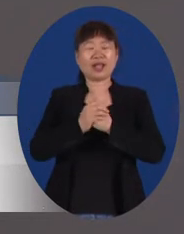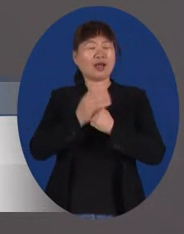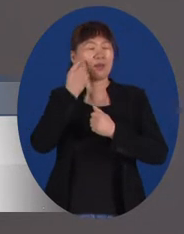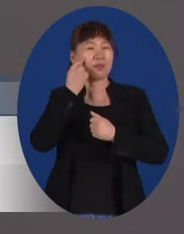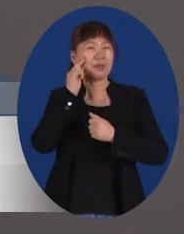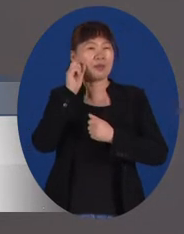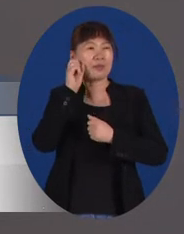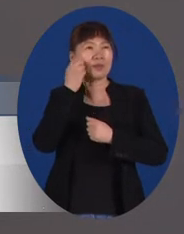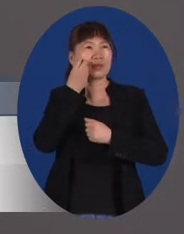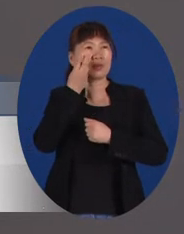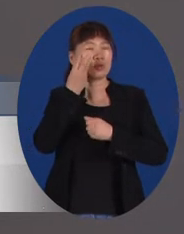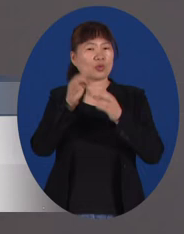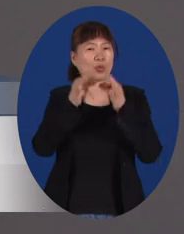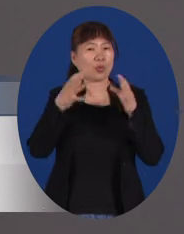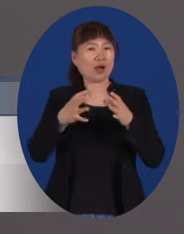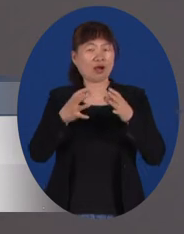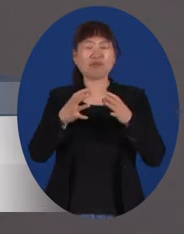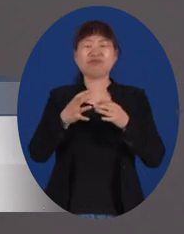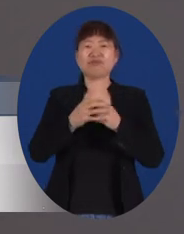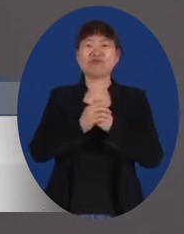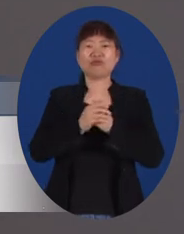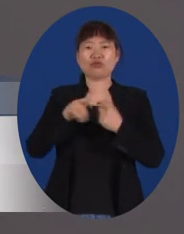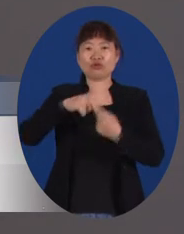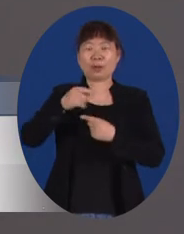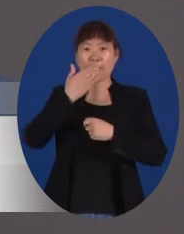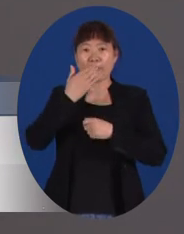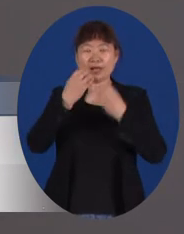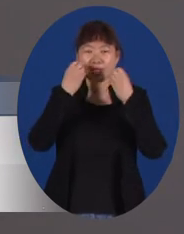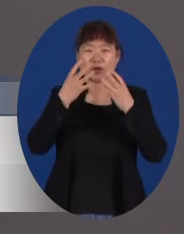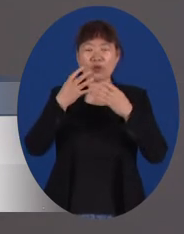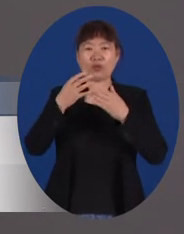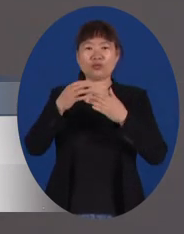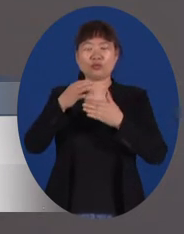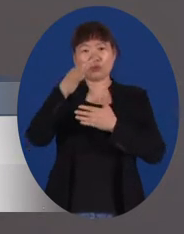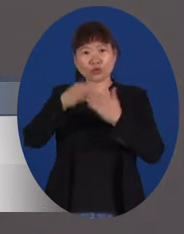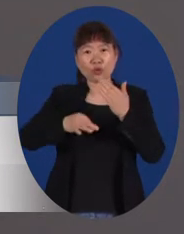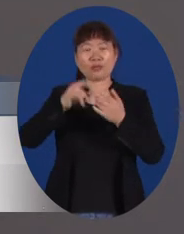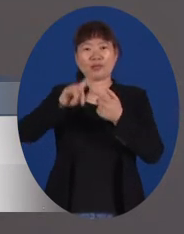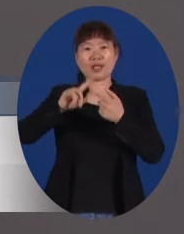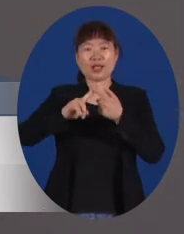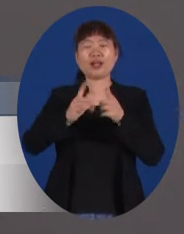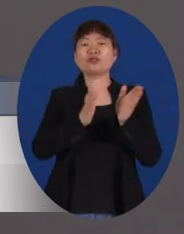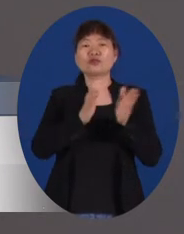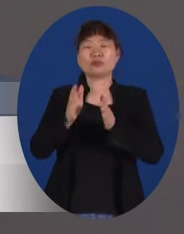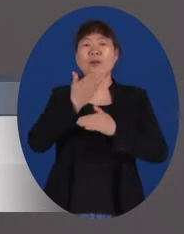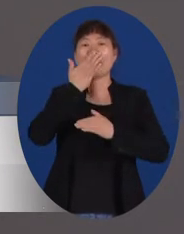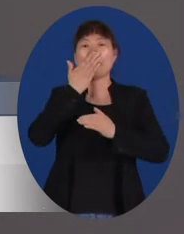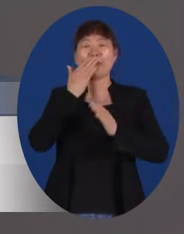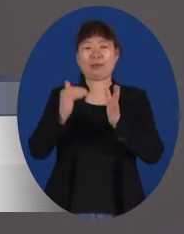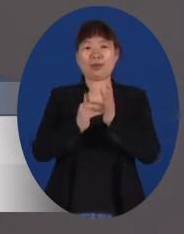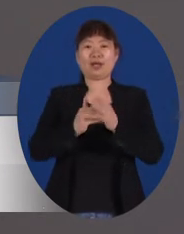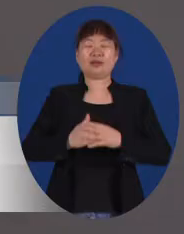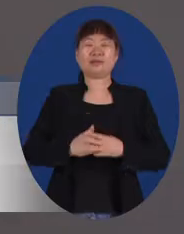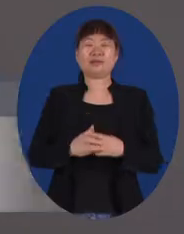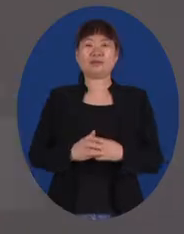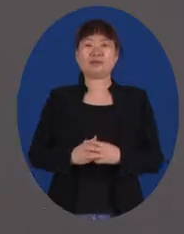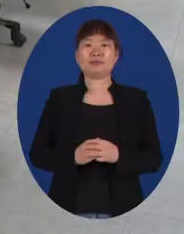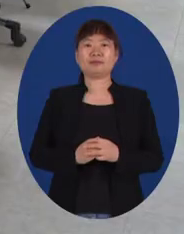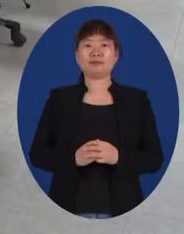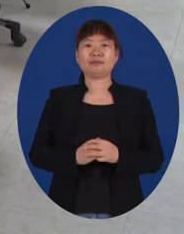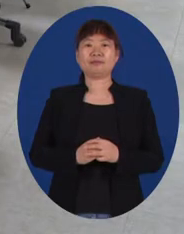더 버틸 수 있었구요 예 그 비용으로 신기 프로젝트에 대한 어떤 준비를 좀 더 할 수 있었다 기회가 됐다고